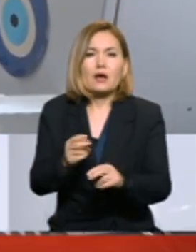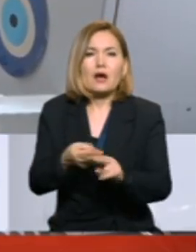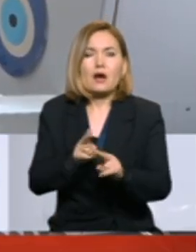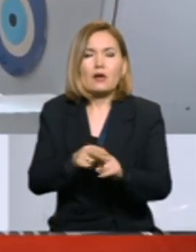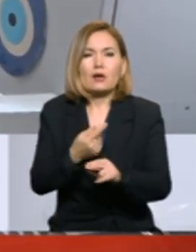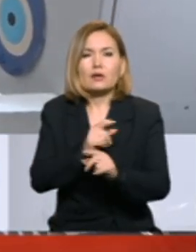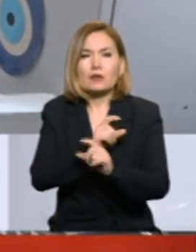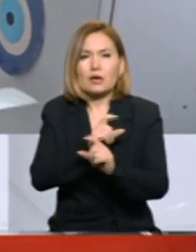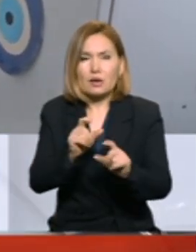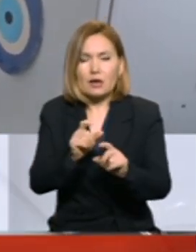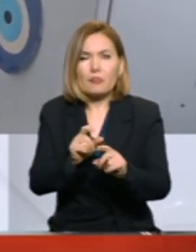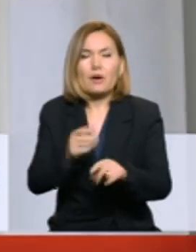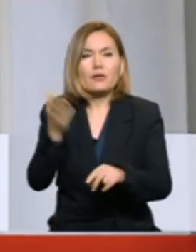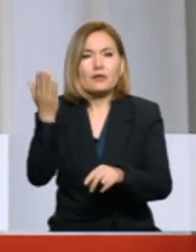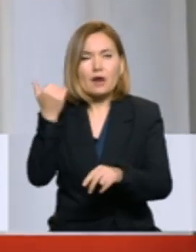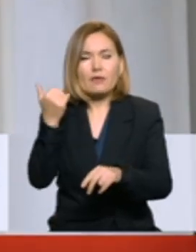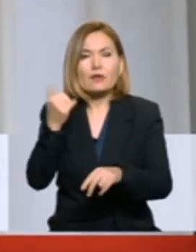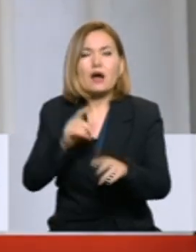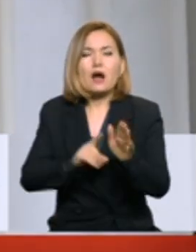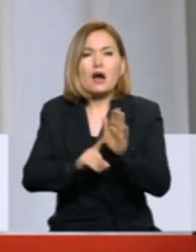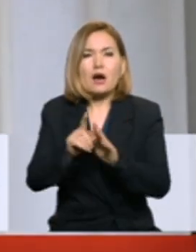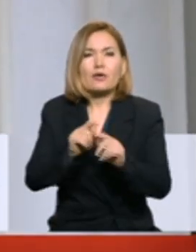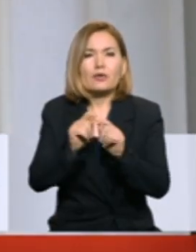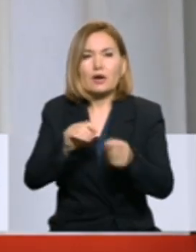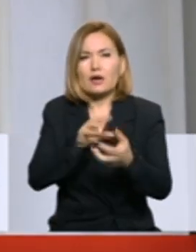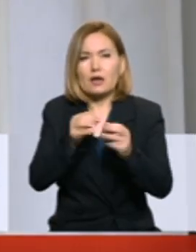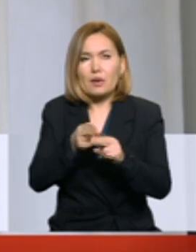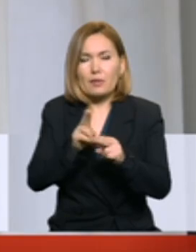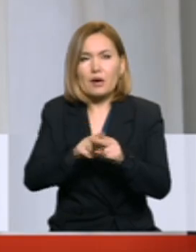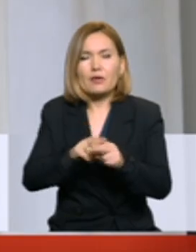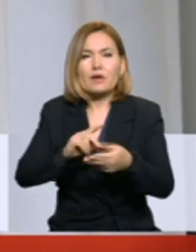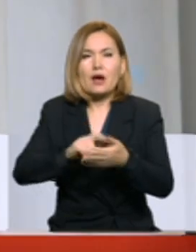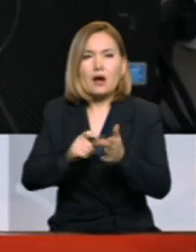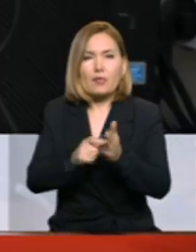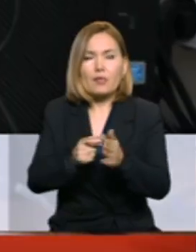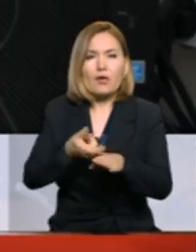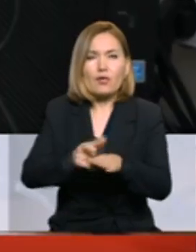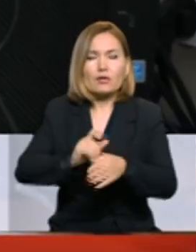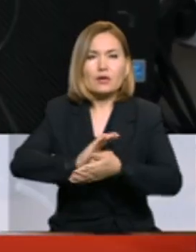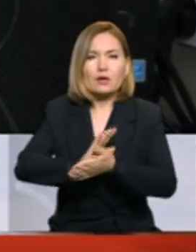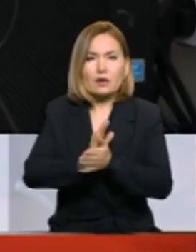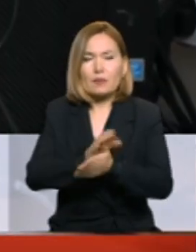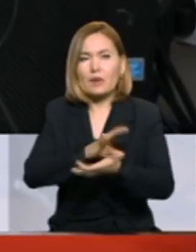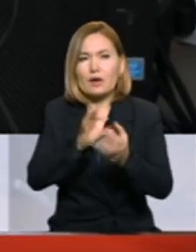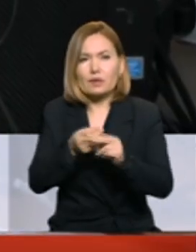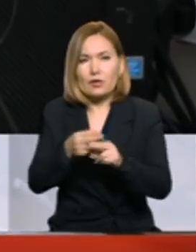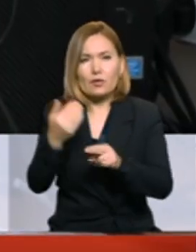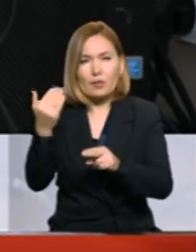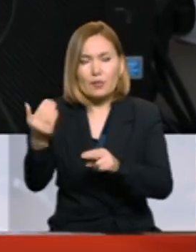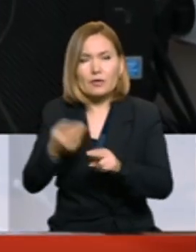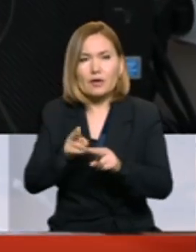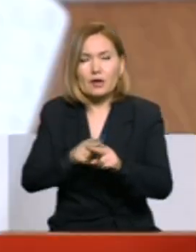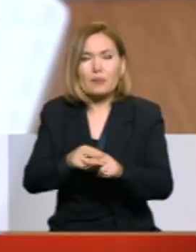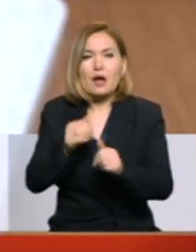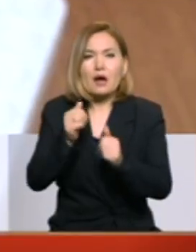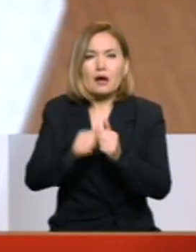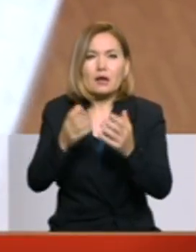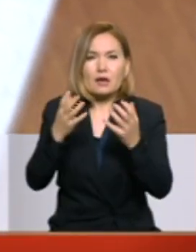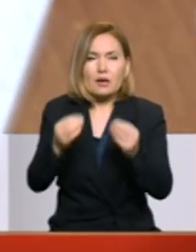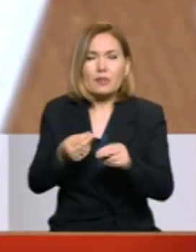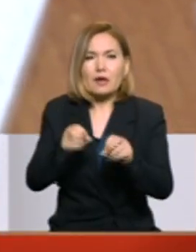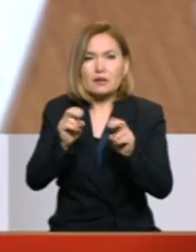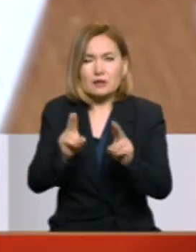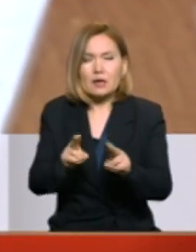бастапқыда дәріхана үшін салынған, кейінен бөлмелерінің арасын бөліп, медициналық пункт, артынан амбулатория, бертінде күндізгі стационары